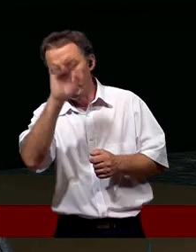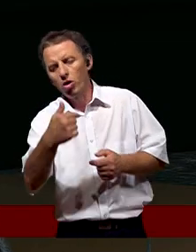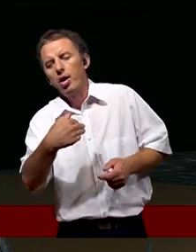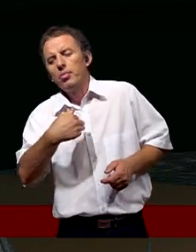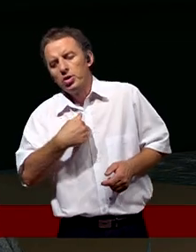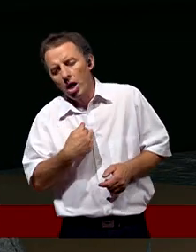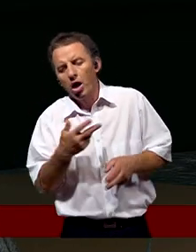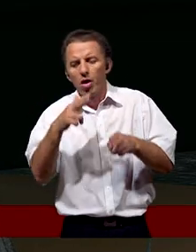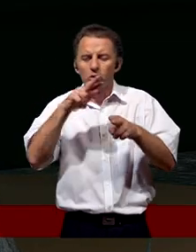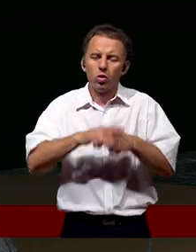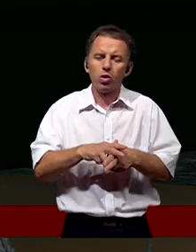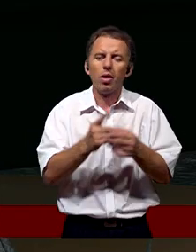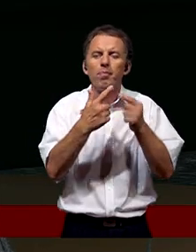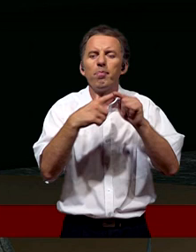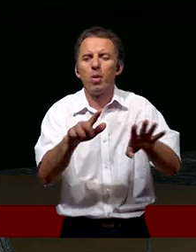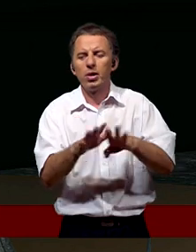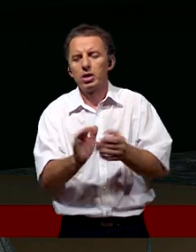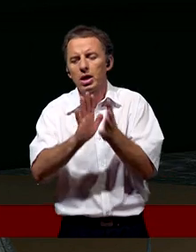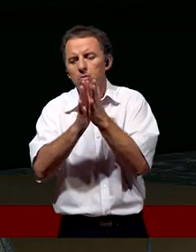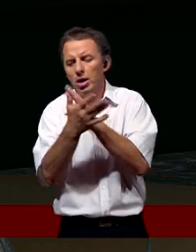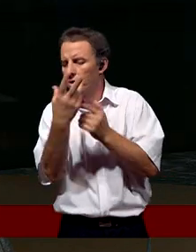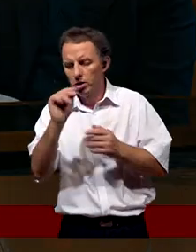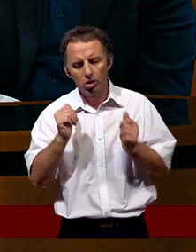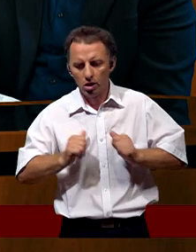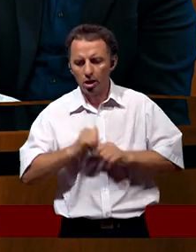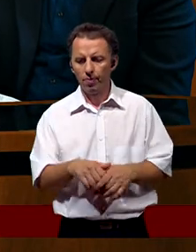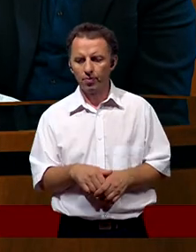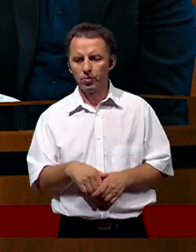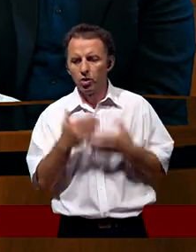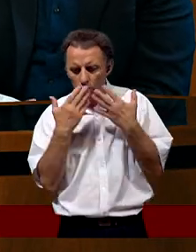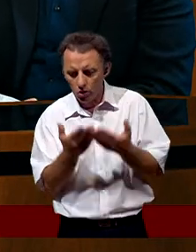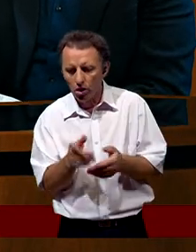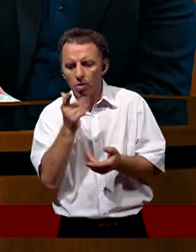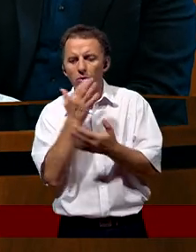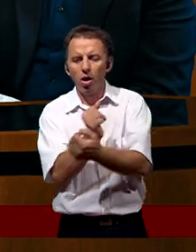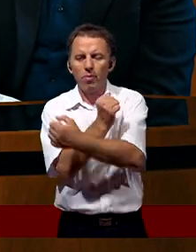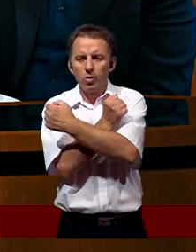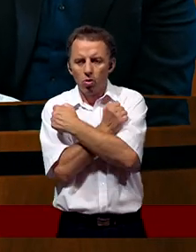Bóg mnie w którymś momencie zmieni. Tak,